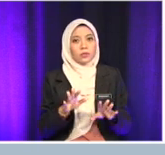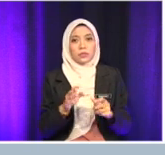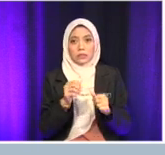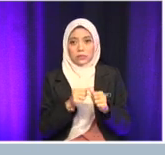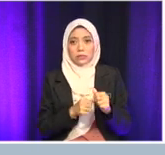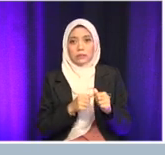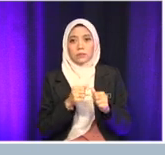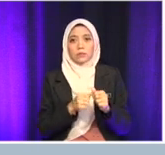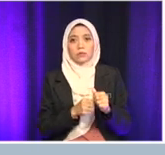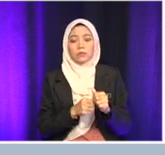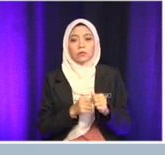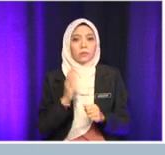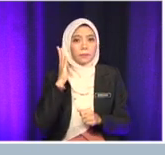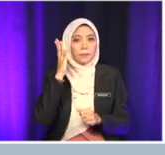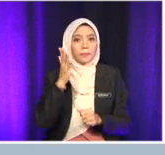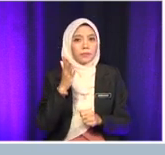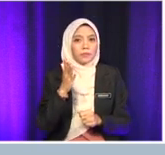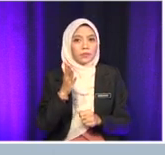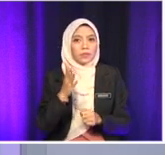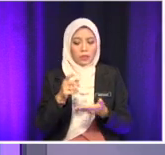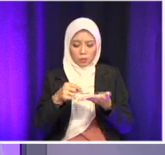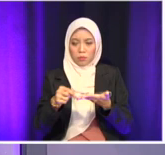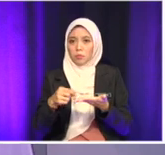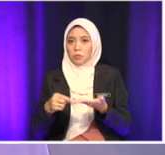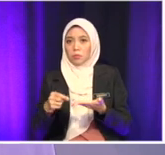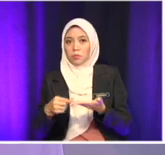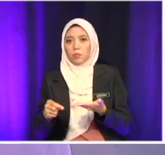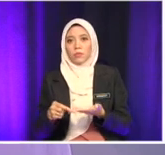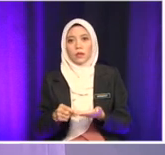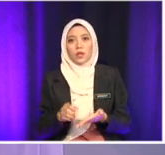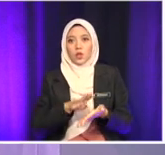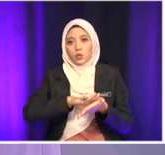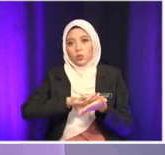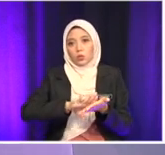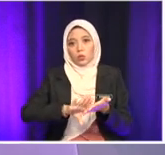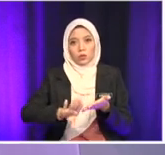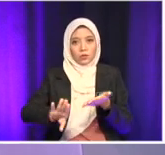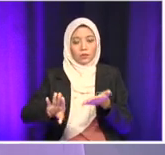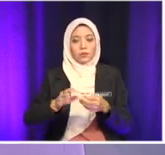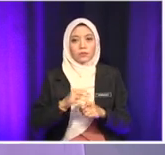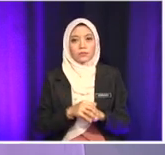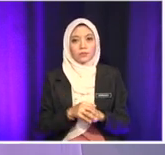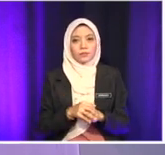itu akan dipotong satu Makkah ah Sayang lah Iya betul jadi kita berhati-hati